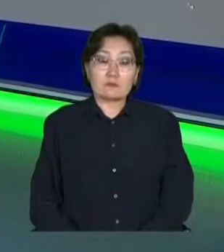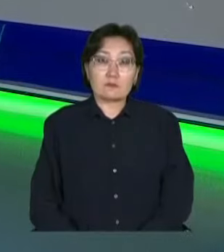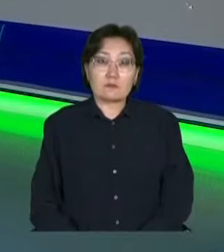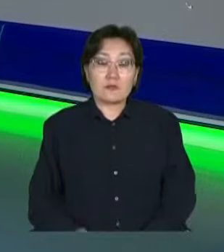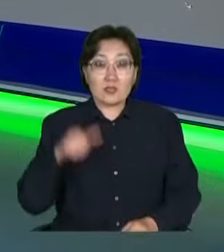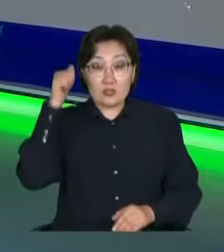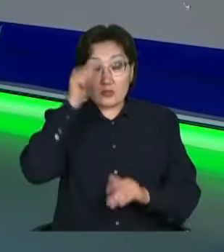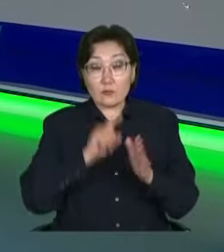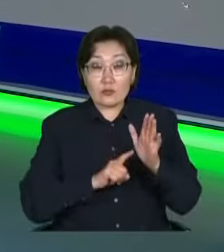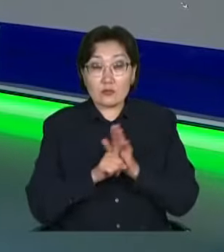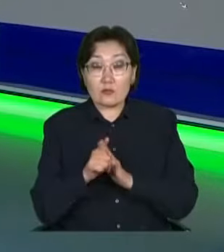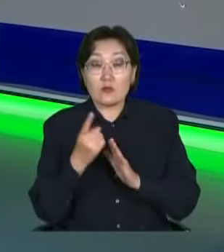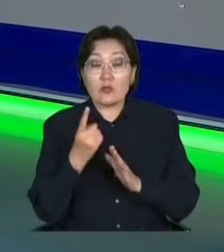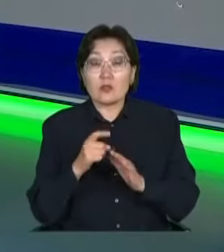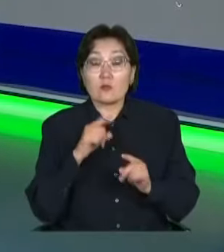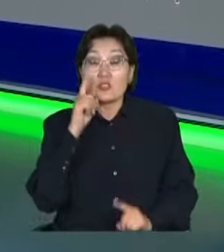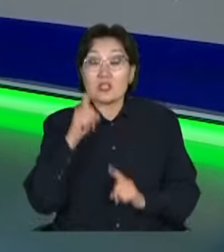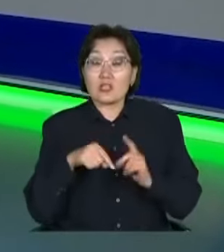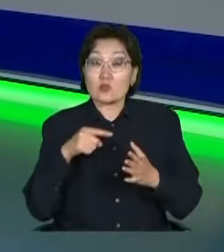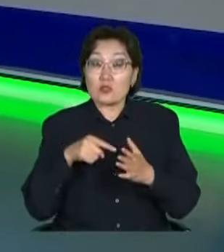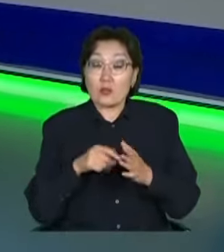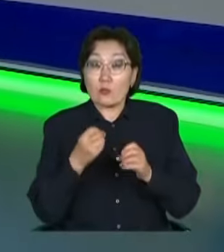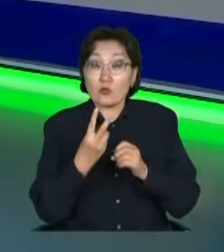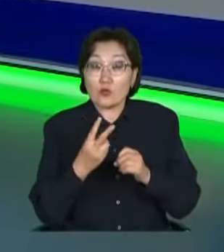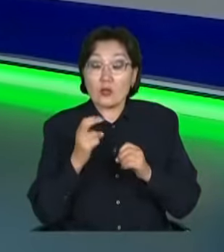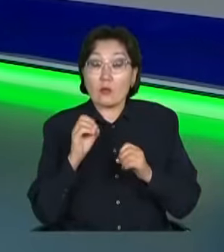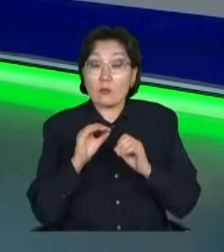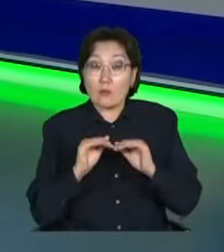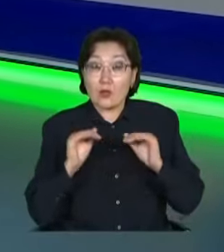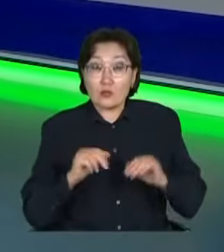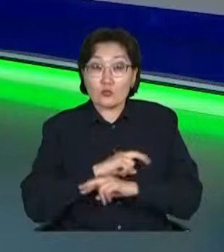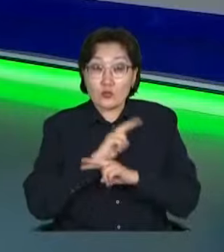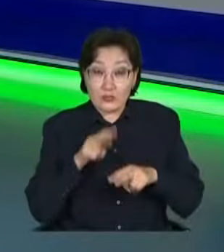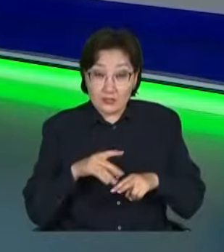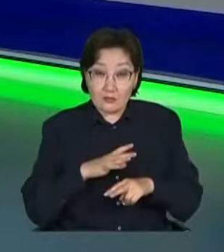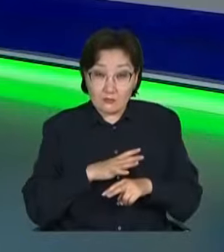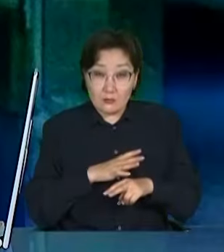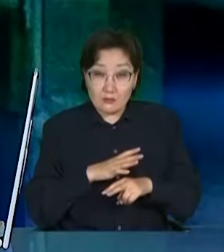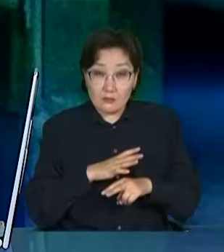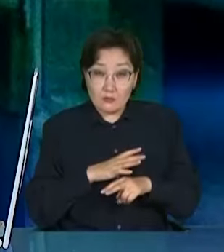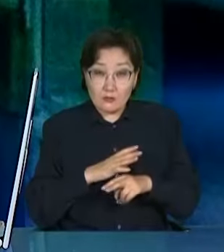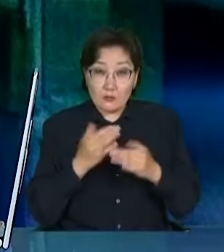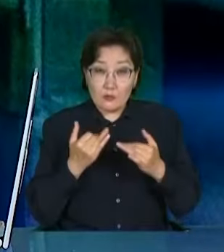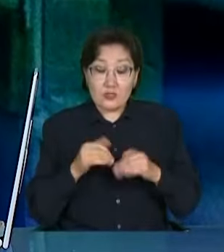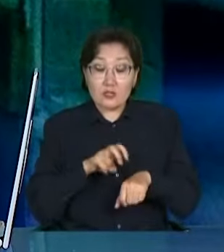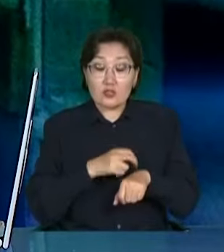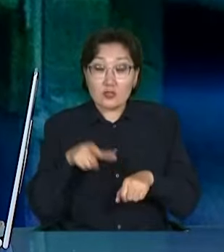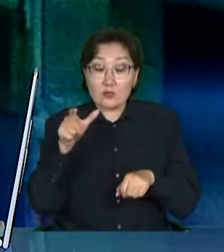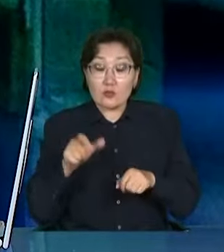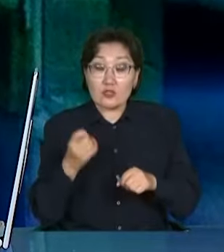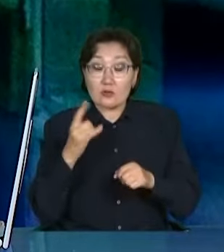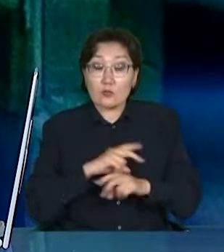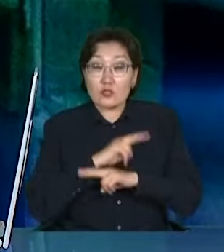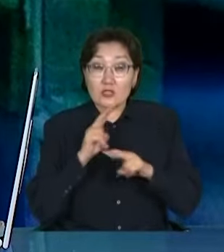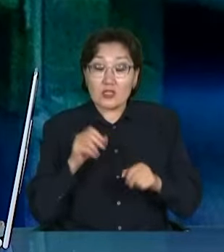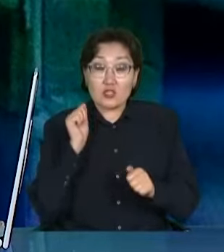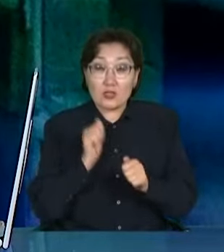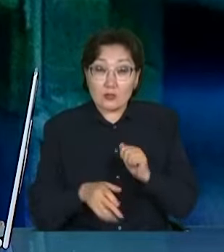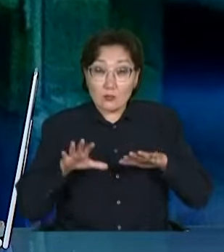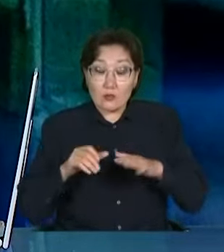Жыл басынан бері бір Жезқазғанның өзінде 12 сәби өмірімен қош айтысқан. Дәрігерлер нәресте өлімінің